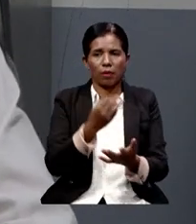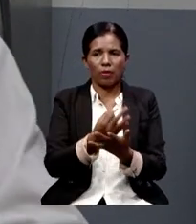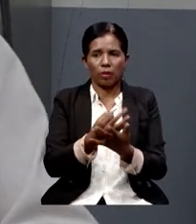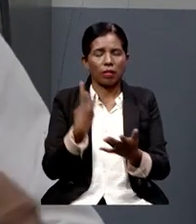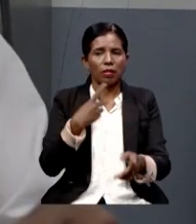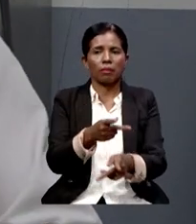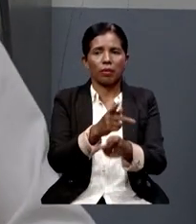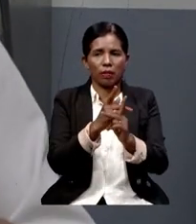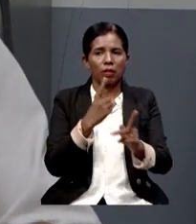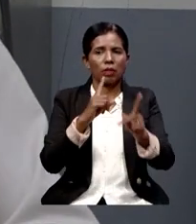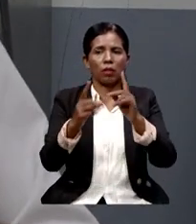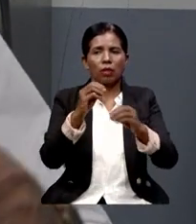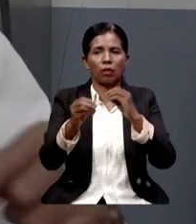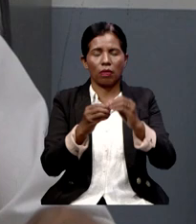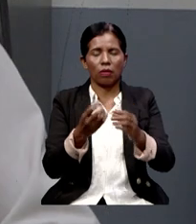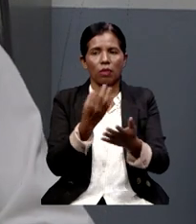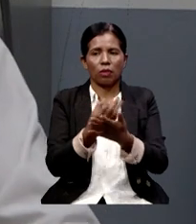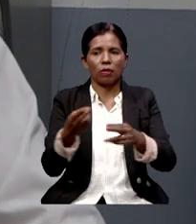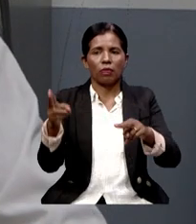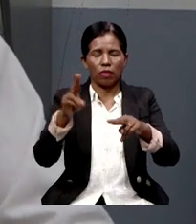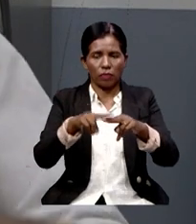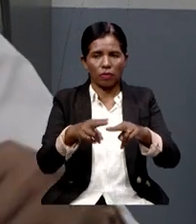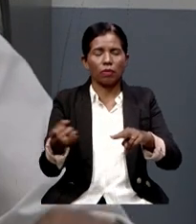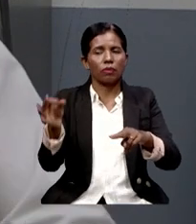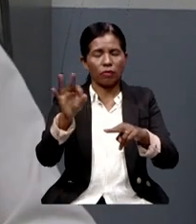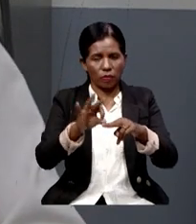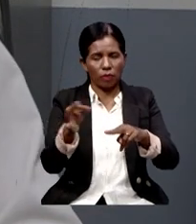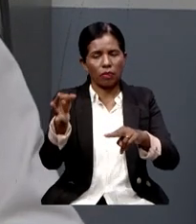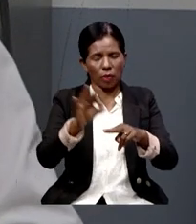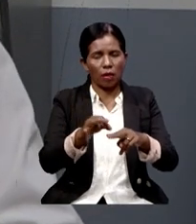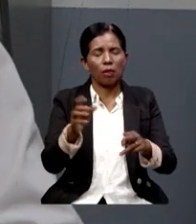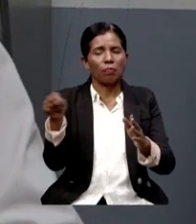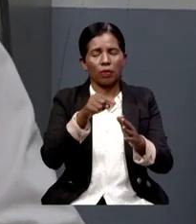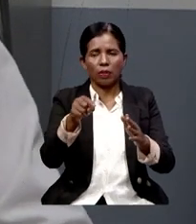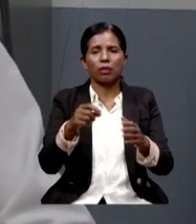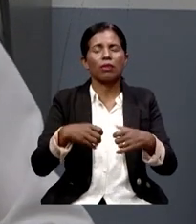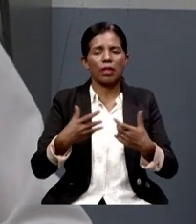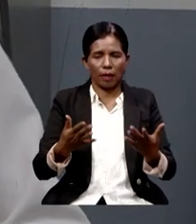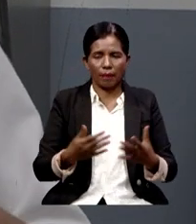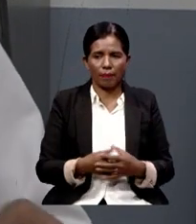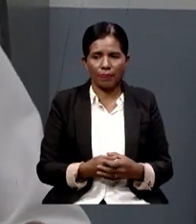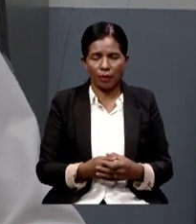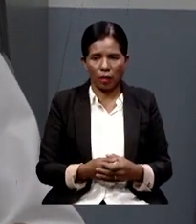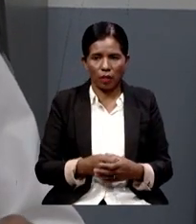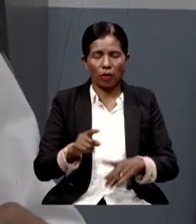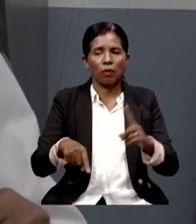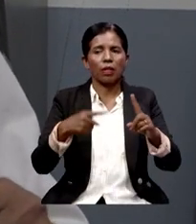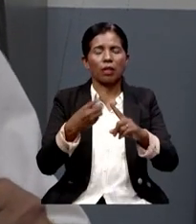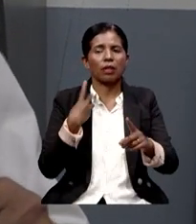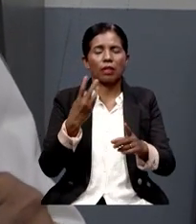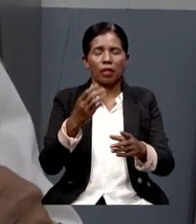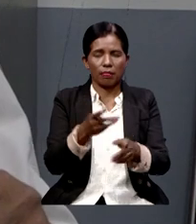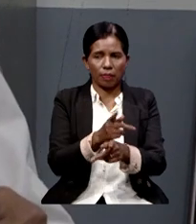kan otomatikamente ita kolemos kono ba fulan sira ne beke si fulan ba fulan ne aumenta ho porcento hira. Depois vai hira ita DB ne ita tenke